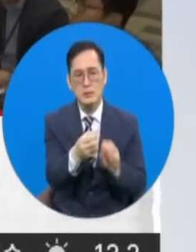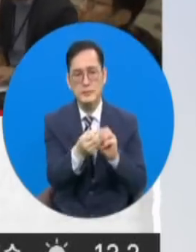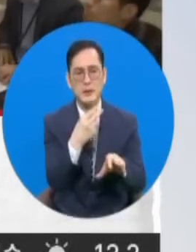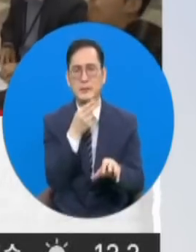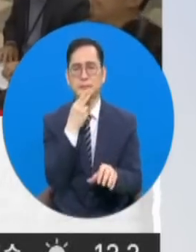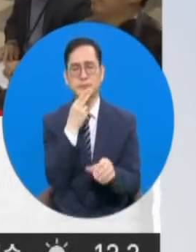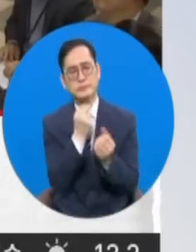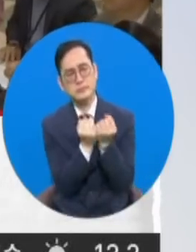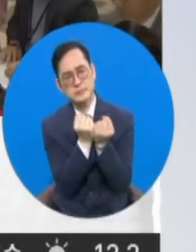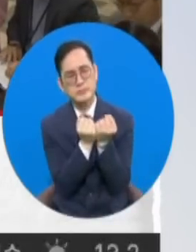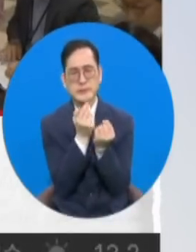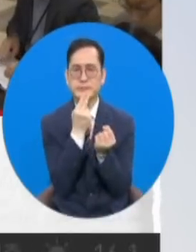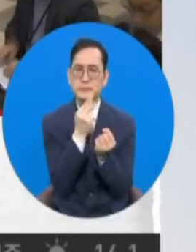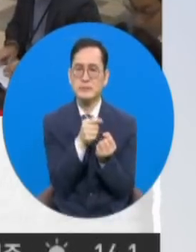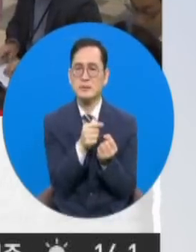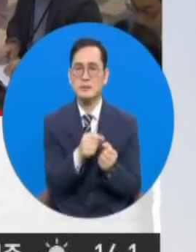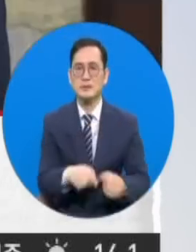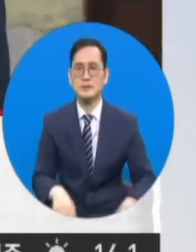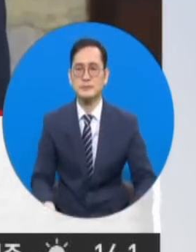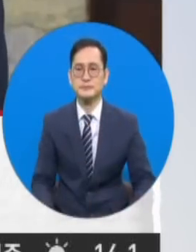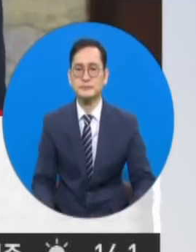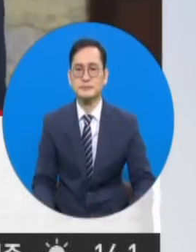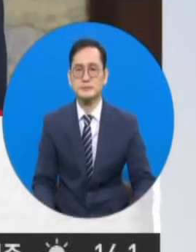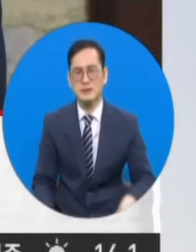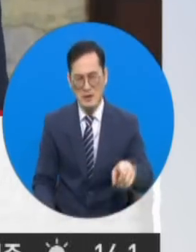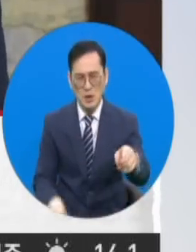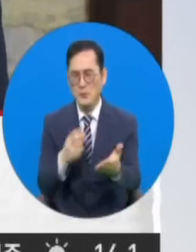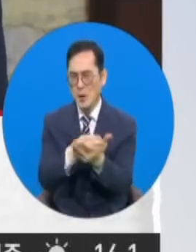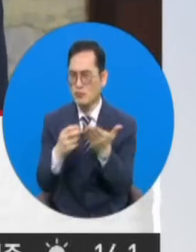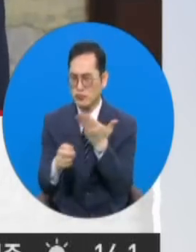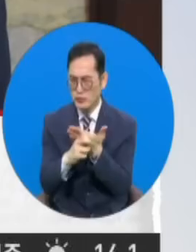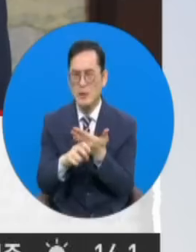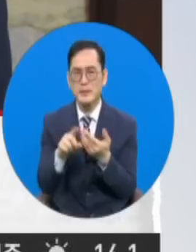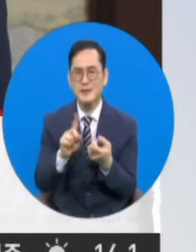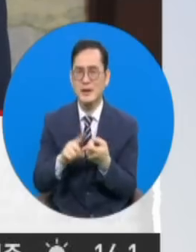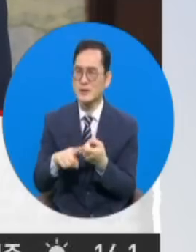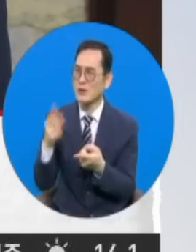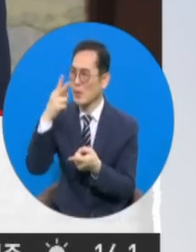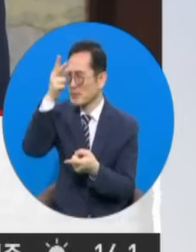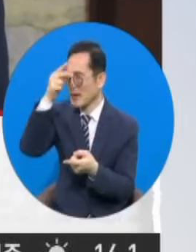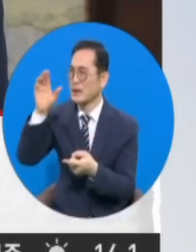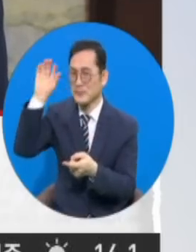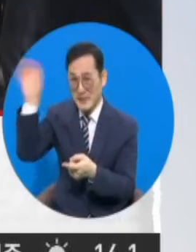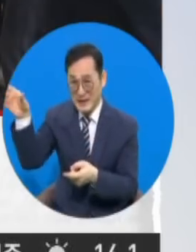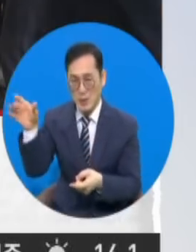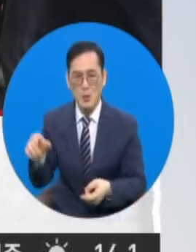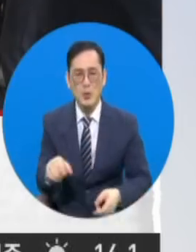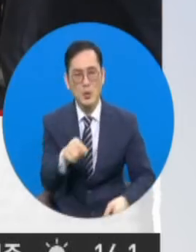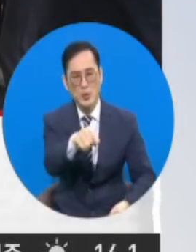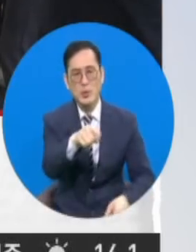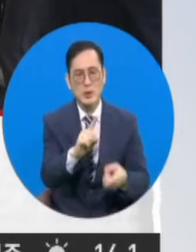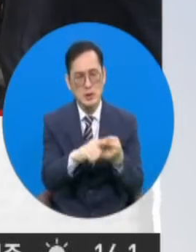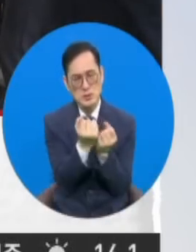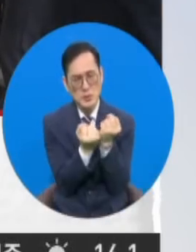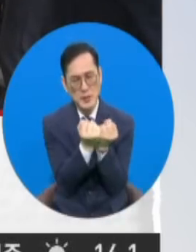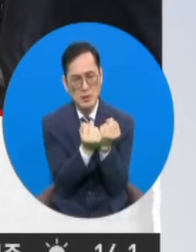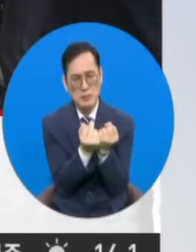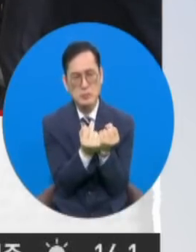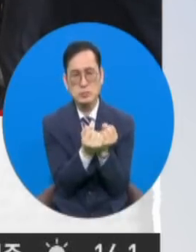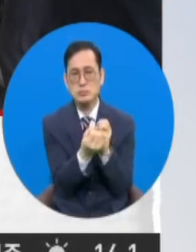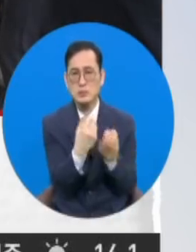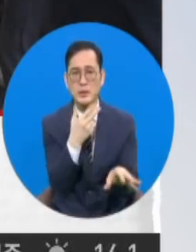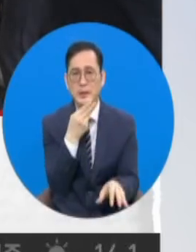법적으로 문제가 있냐 없냐 이런 것들은 검찰 조사를 통해서 들여다 봐야 될 문제지만 지금 윤리 위에 제소를 했잖아요